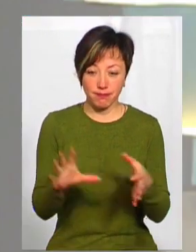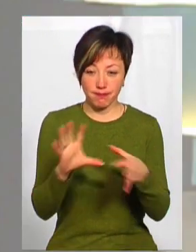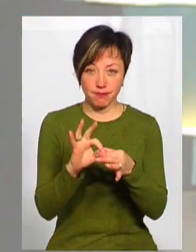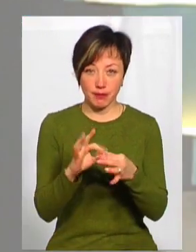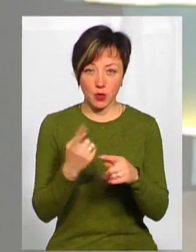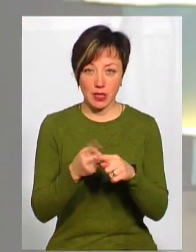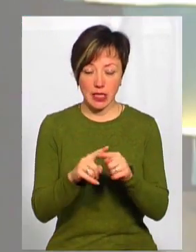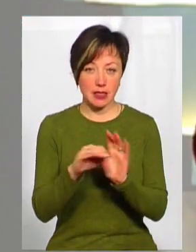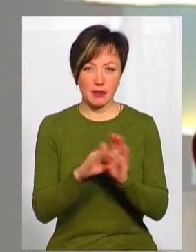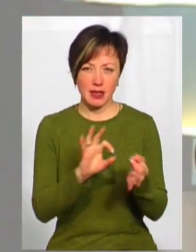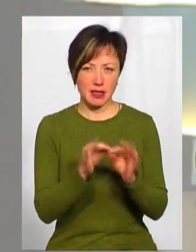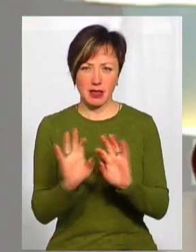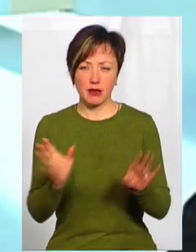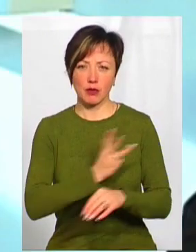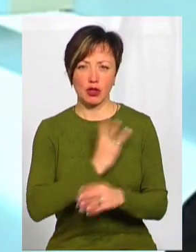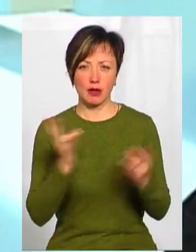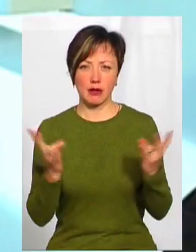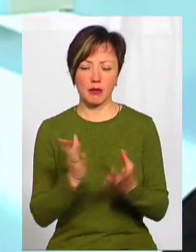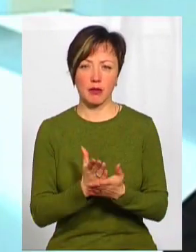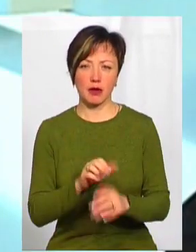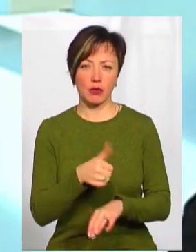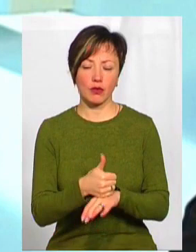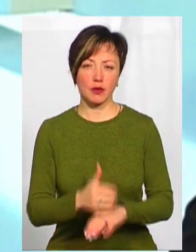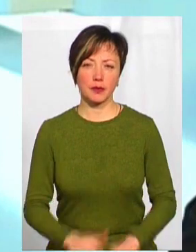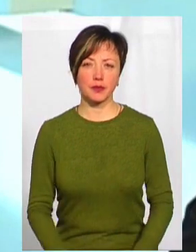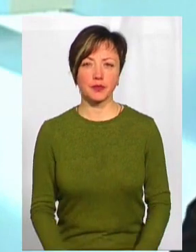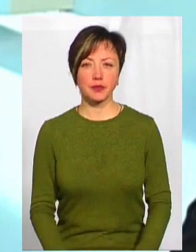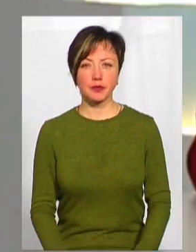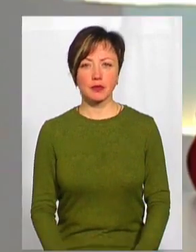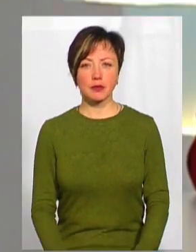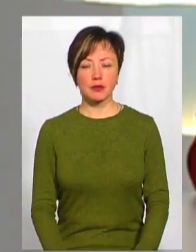системи. Це не складно. Абсолютно, це бажання треба мати, саме головне.